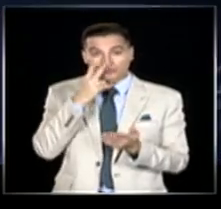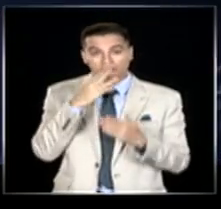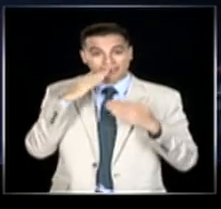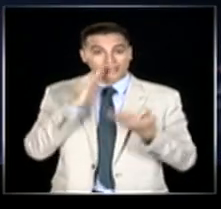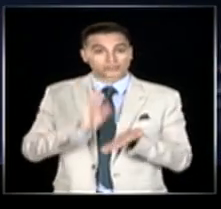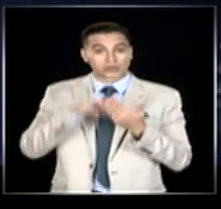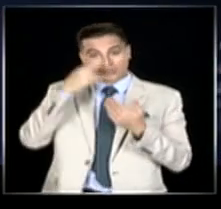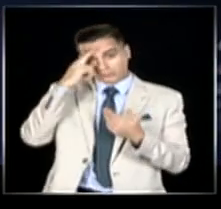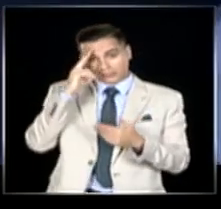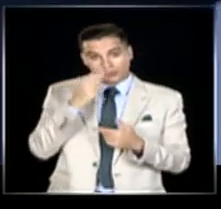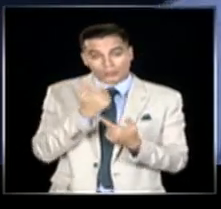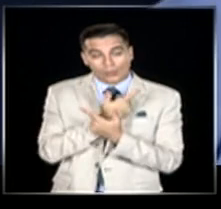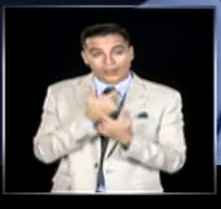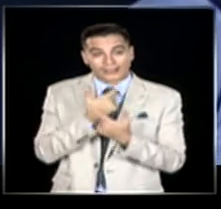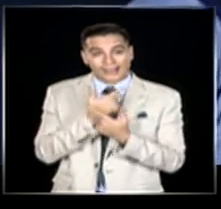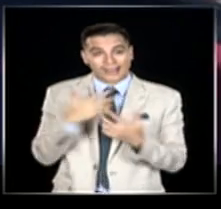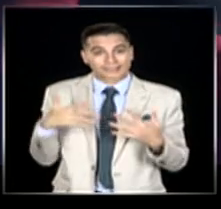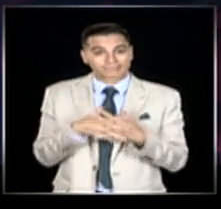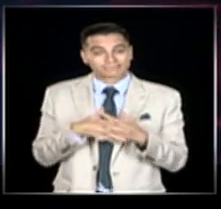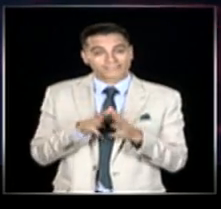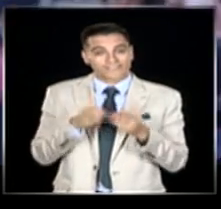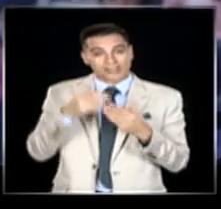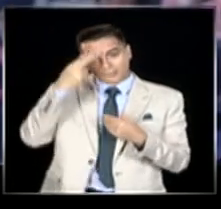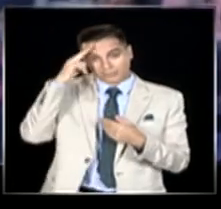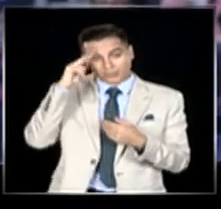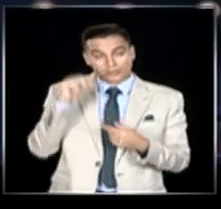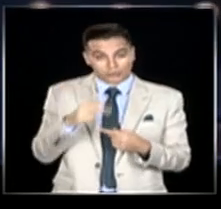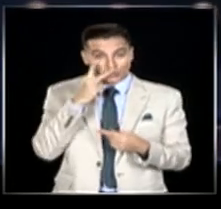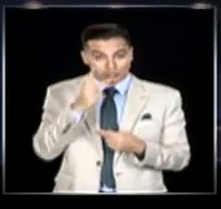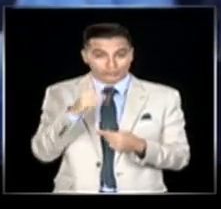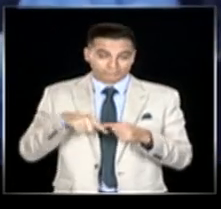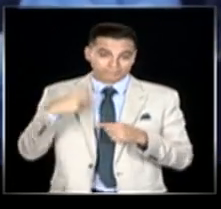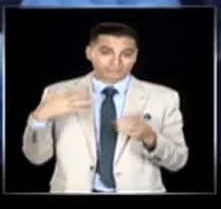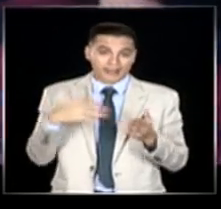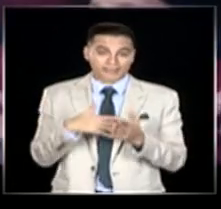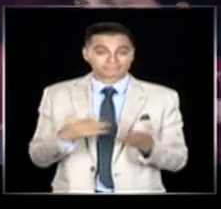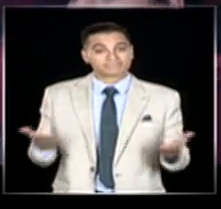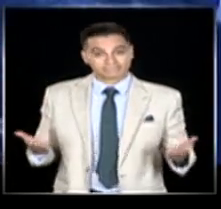لمين وهتبتسم لمين، هو ده اللي احنا هنشوفه مع الفقرة الأخيرة.